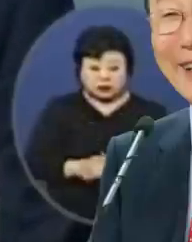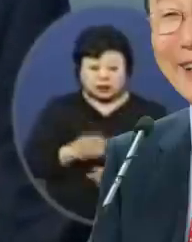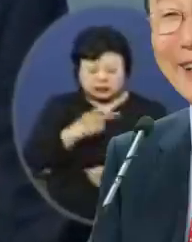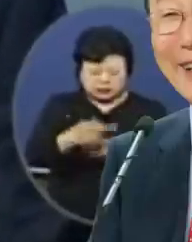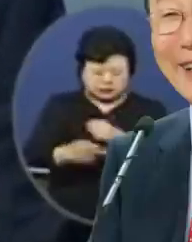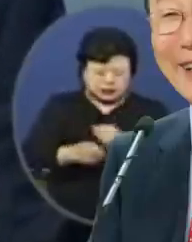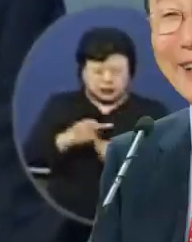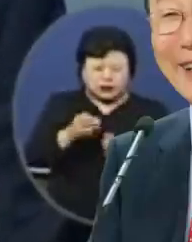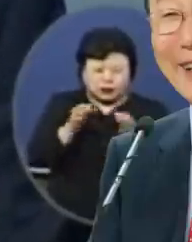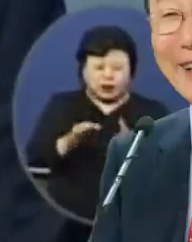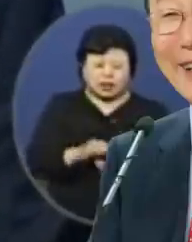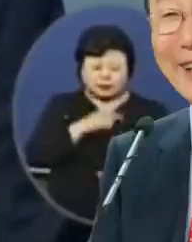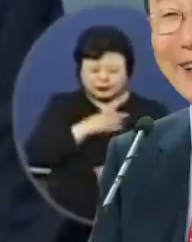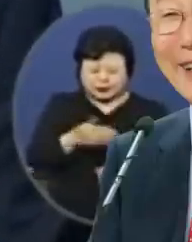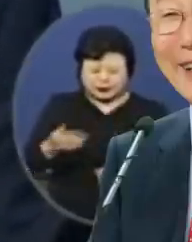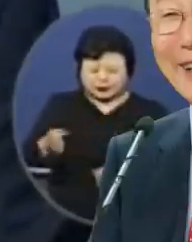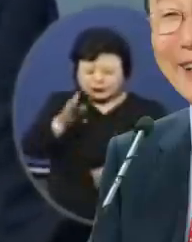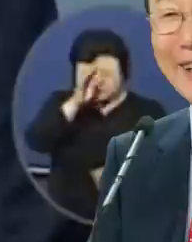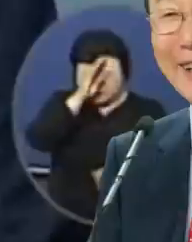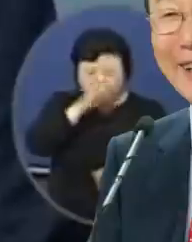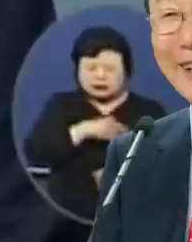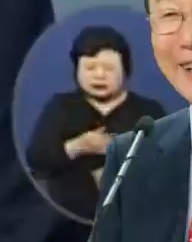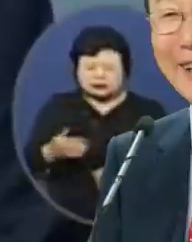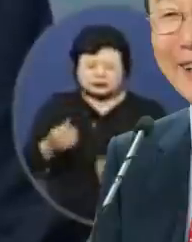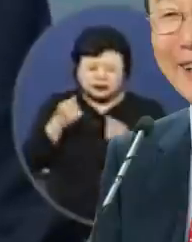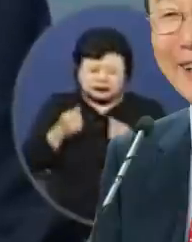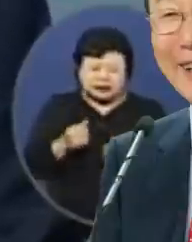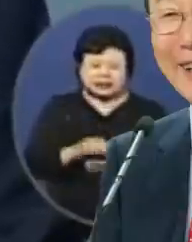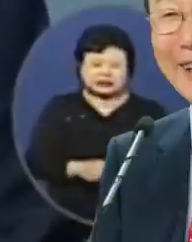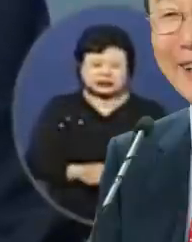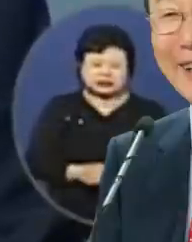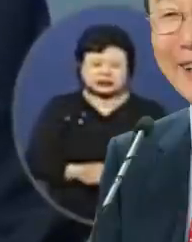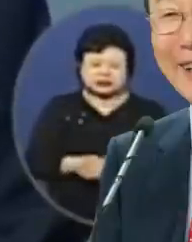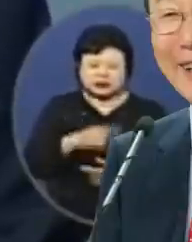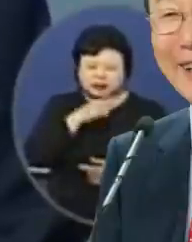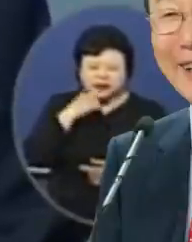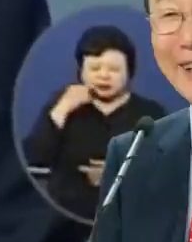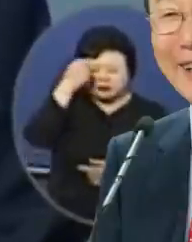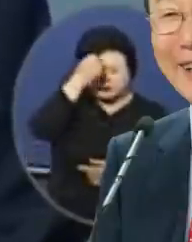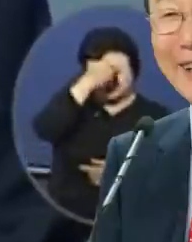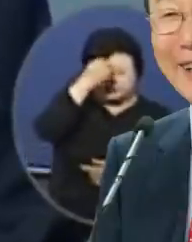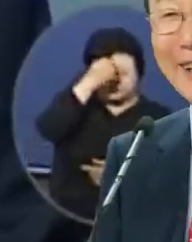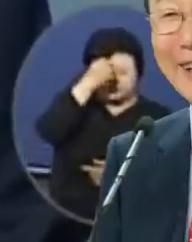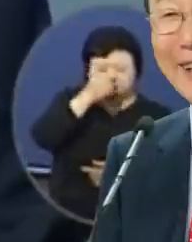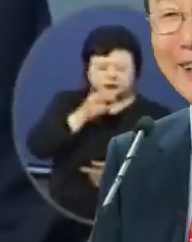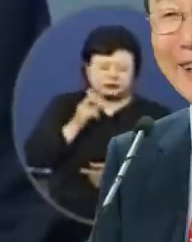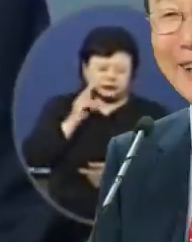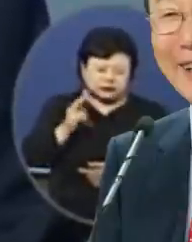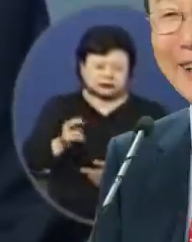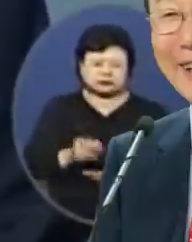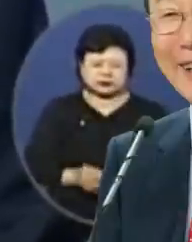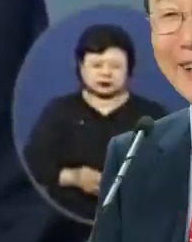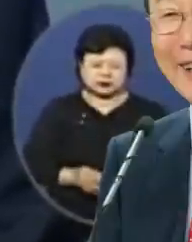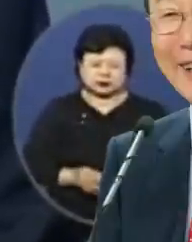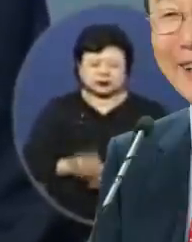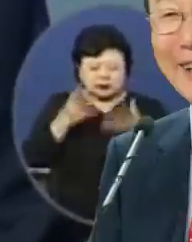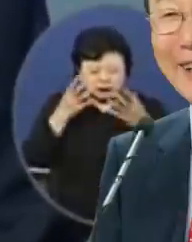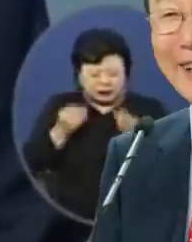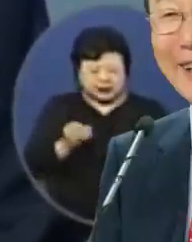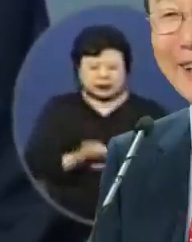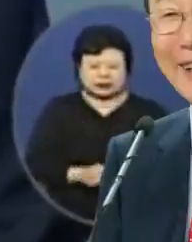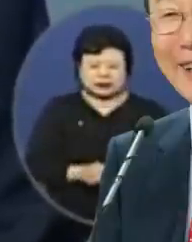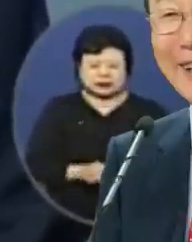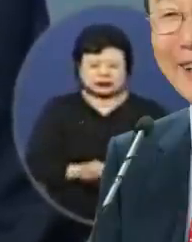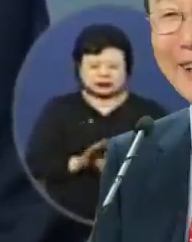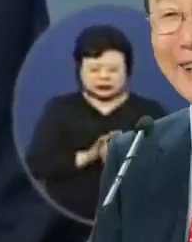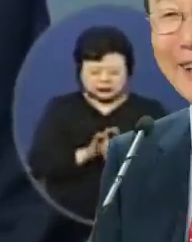12회를 피를 흘리면서 살았으니까 빈혈증도 말로 다 할 수 없고 많은 의원과 많은